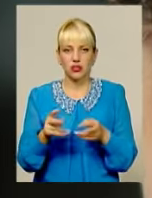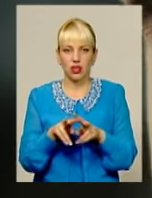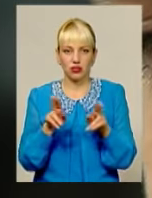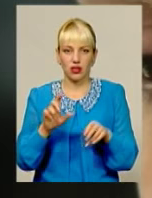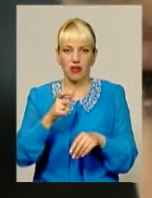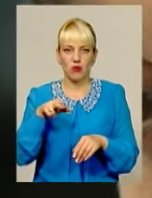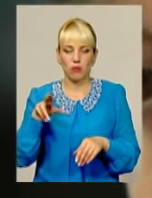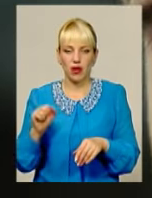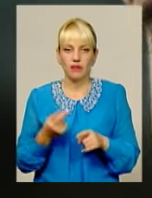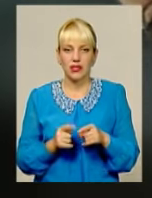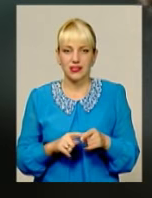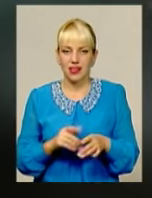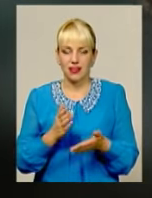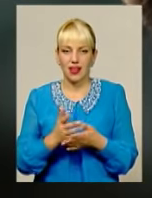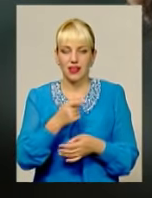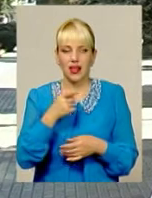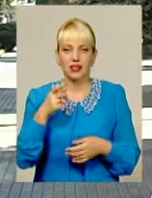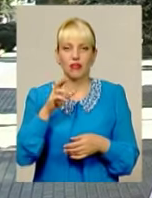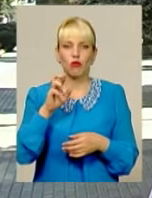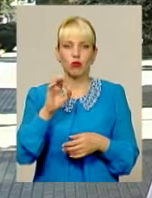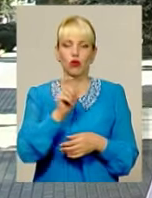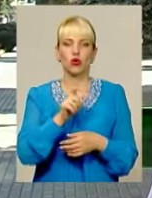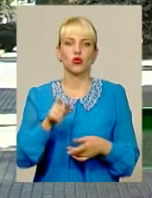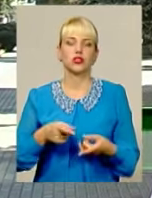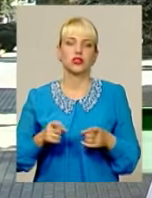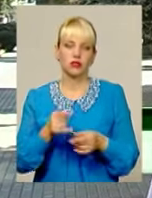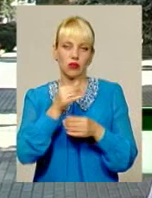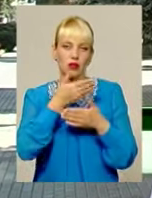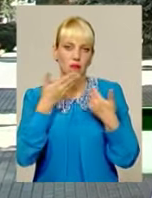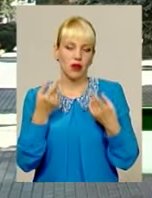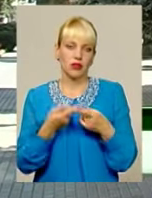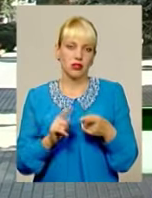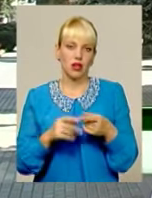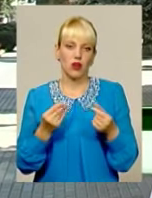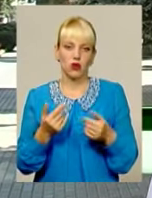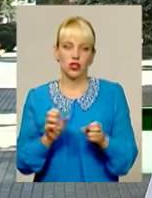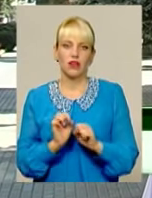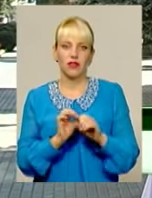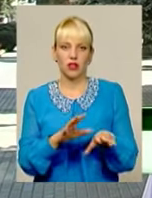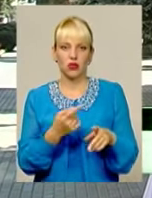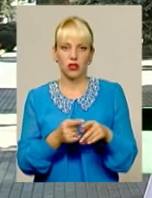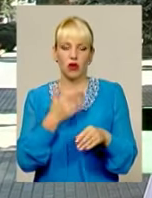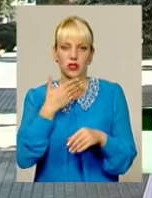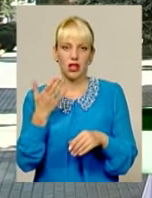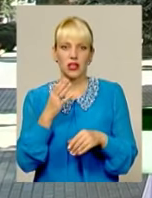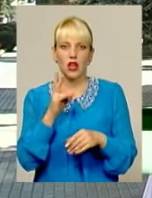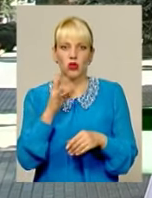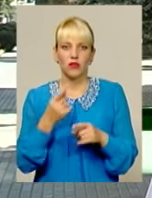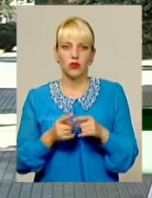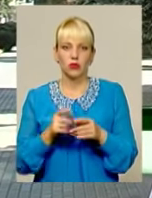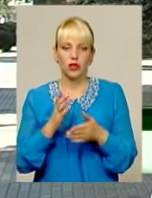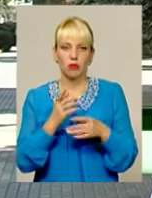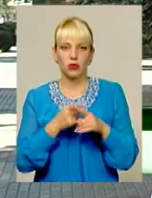Це, якби є, з іншої сторони, негатив, бо люди дійсно не мають на це гроші і віддають останні, але це є позитив, тому що люди